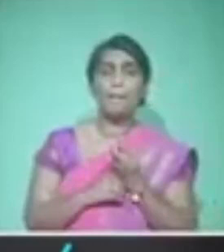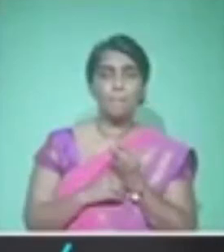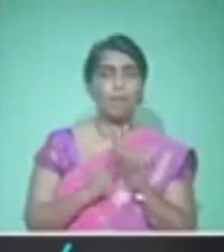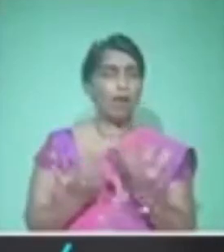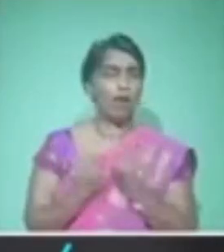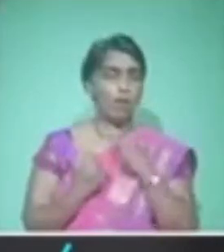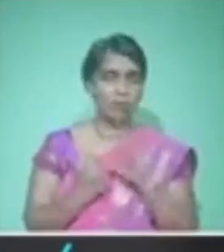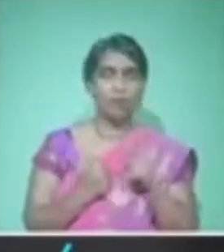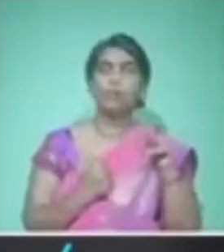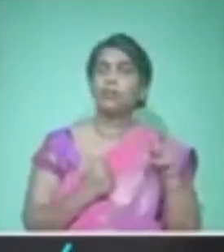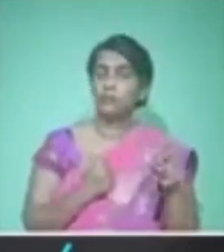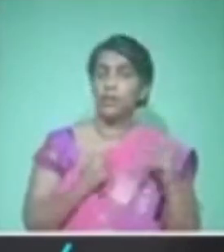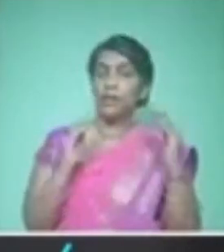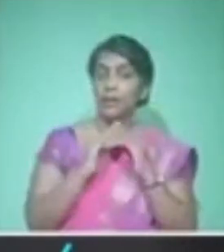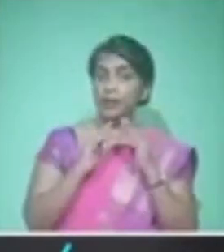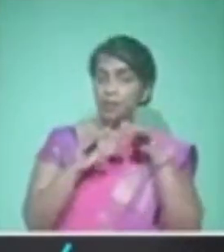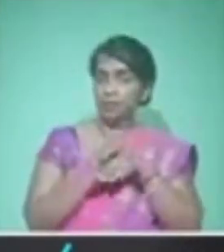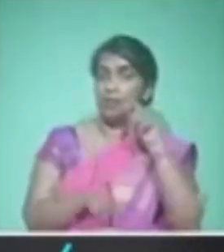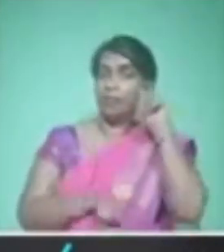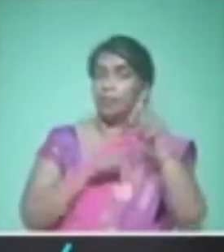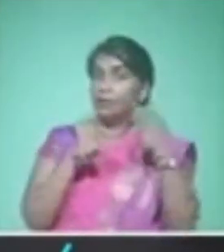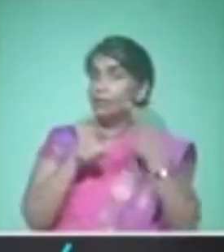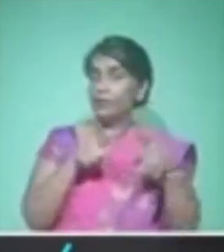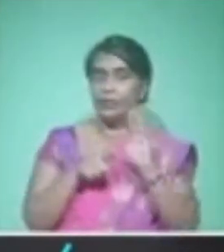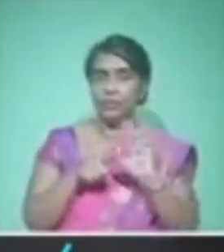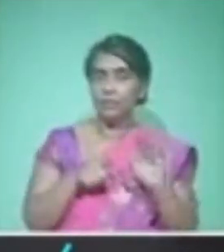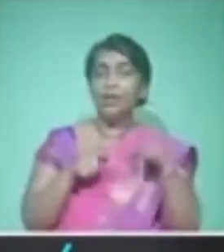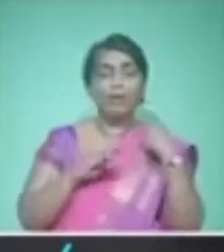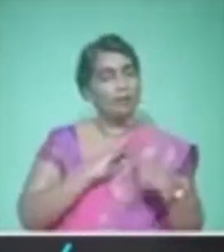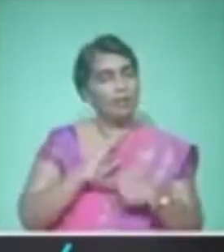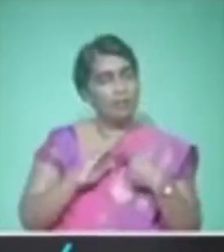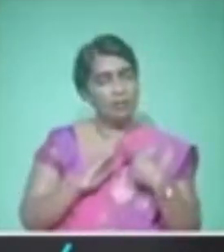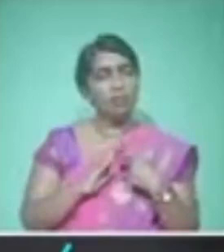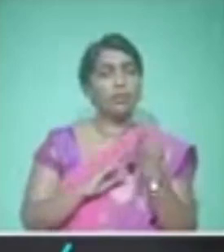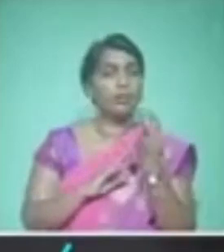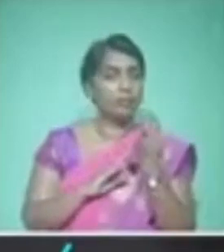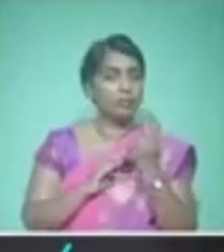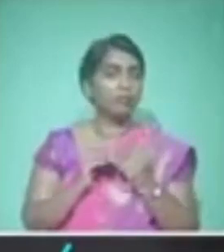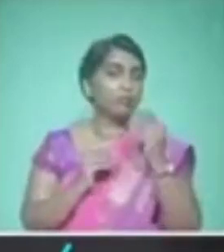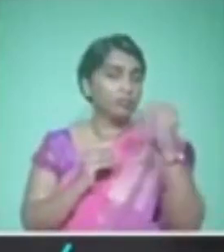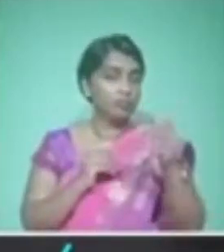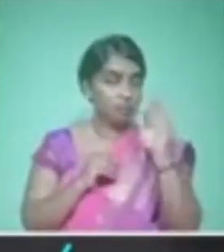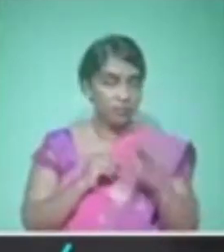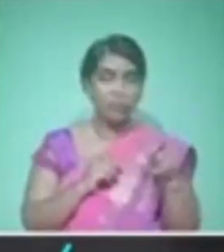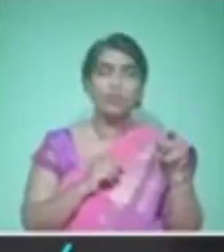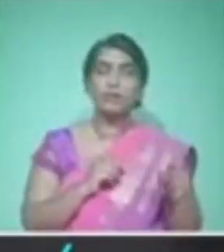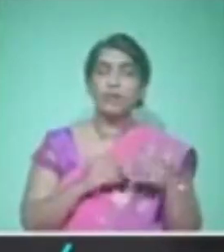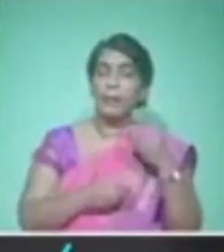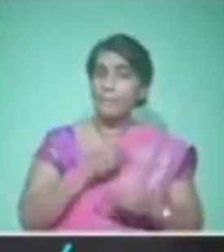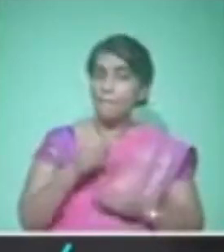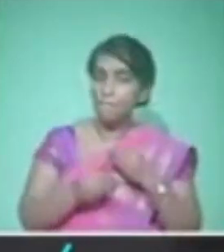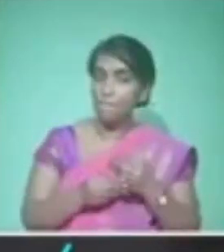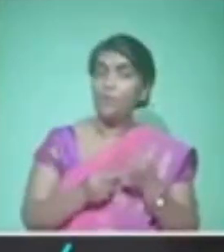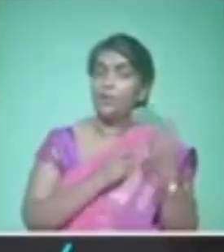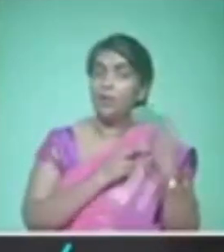අවශ්‍ය වෙන්නේ. ඒ කියන්නේ නිවාසවල ඉන්න පාරිභෝගිකයට විතරක් නෙමෙයි. මේ රටේ ආර්ථික ඉස්සරහට ගෙනියන්න නම් නිෂ්පාදනයට